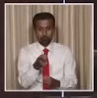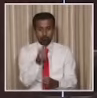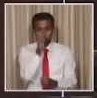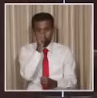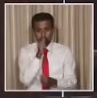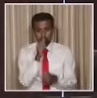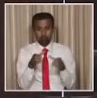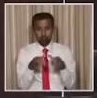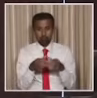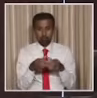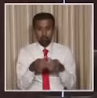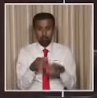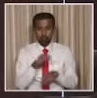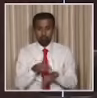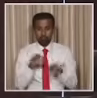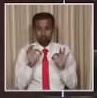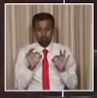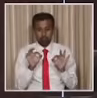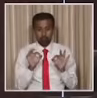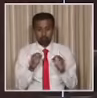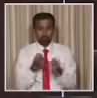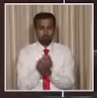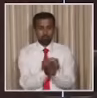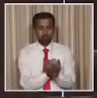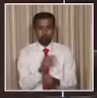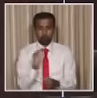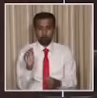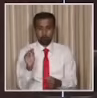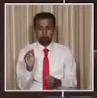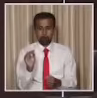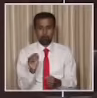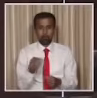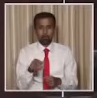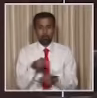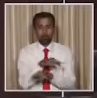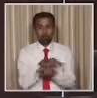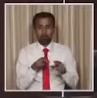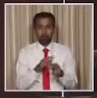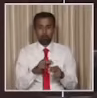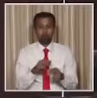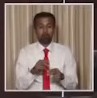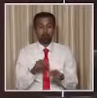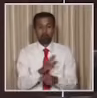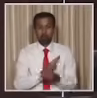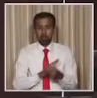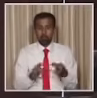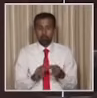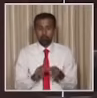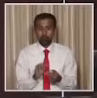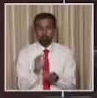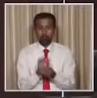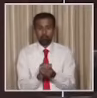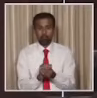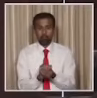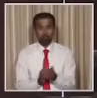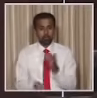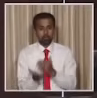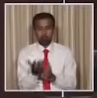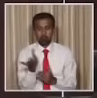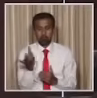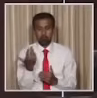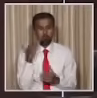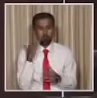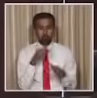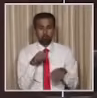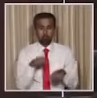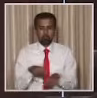හොල රළියේ අපි වෙලාවට හිරේ දාන්න ඒ නිසා ඔබතුමාලා කලබල වෙන්න එපා ඔබතුමාලට තියෙන කාලේ ජනතාව විදිහට යන්න බෑ ඔබතුමාලට යන්තම්